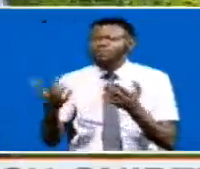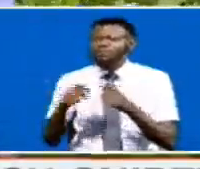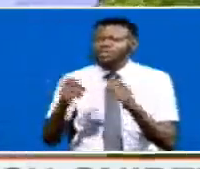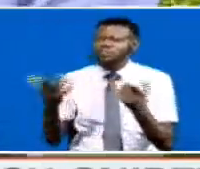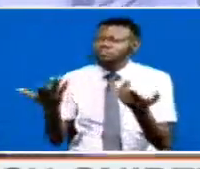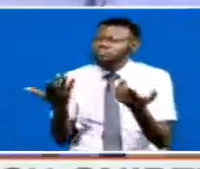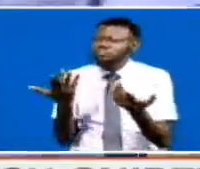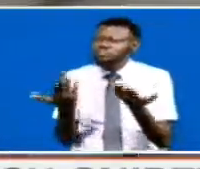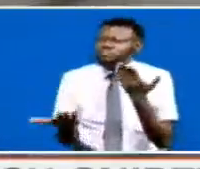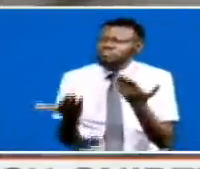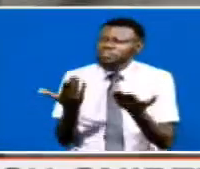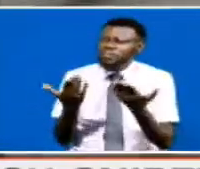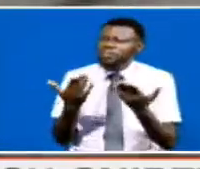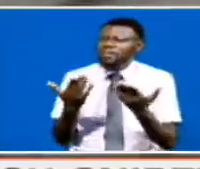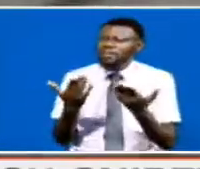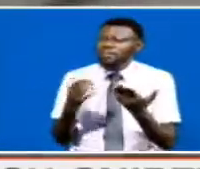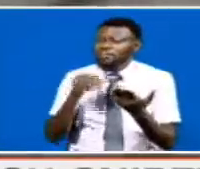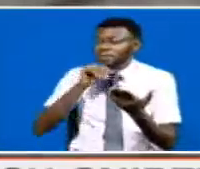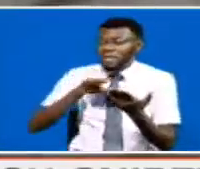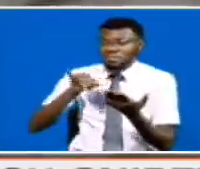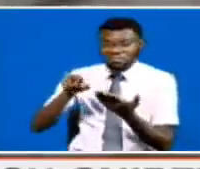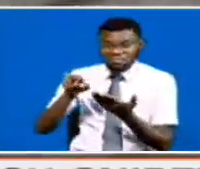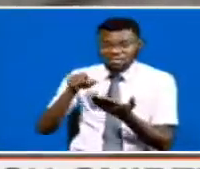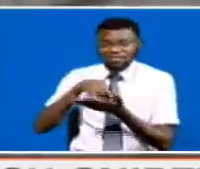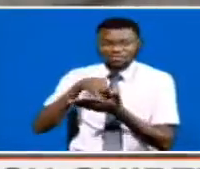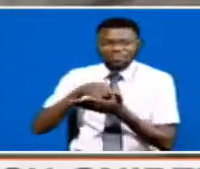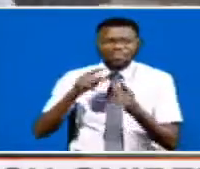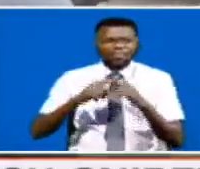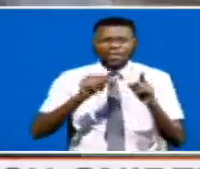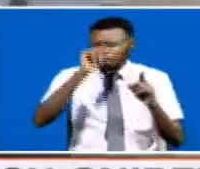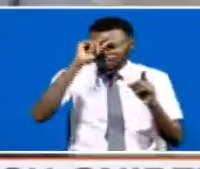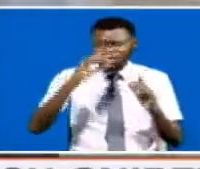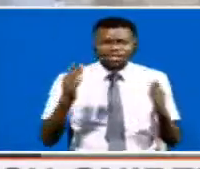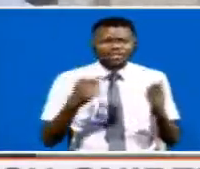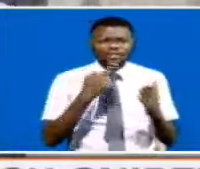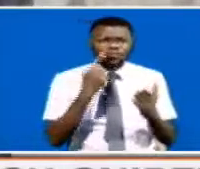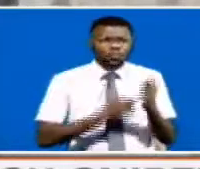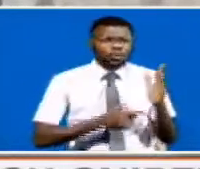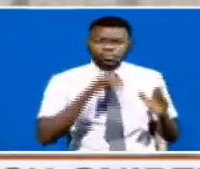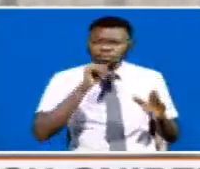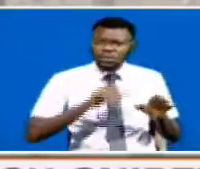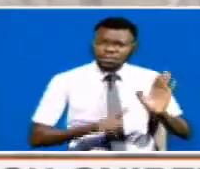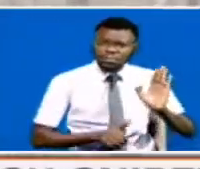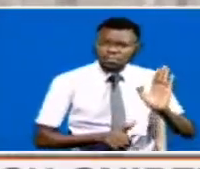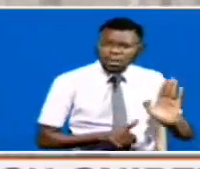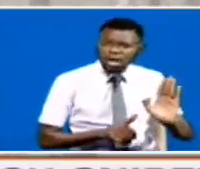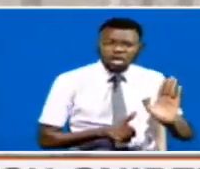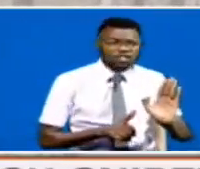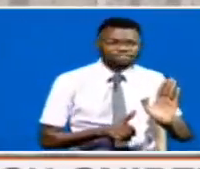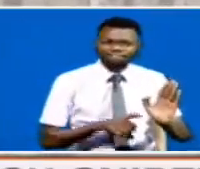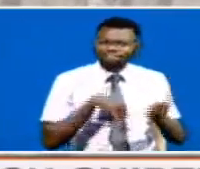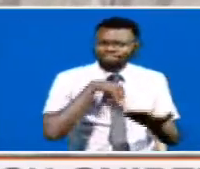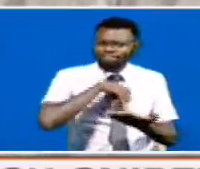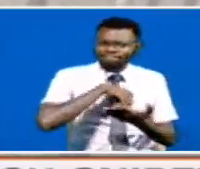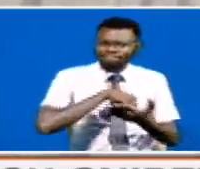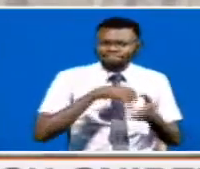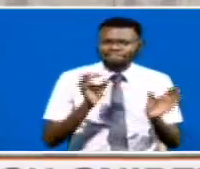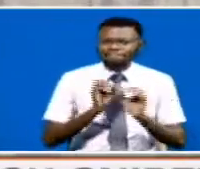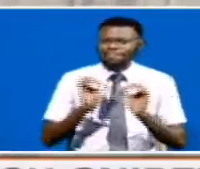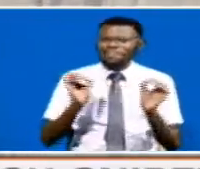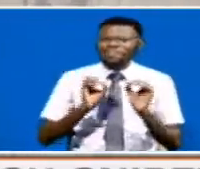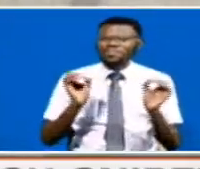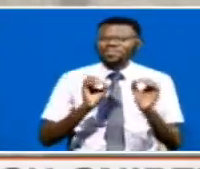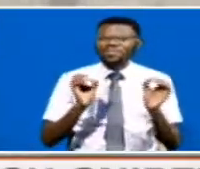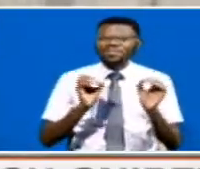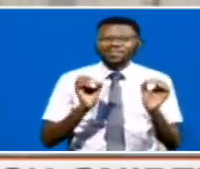Mwangaza. Hata hivyo, gavana Kawira amepuzilia mbali madai kuwa mwanawe amehusika katika mauaji hayo, akisema hilo ni